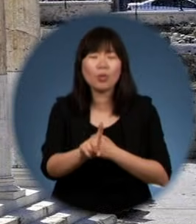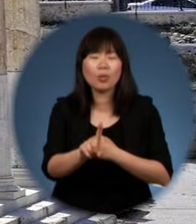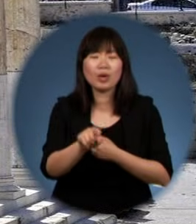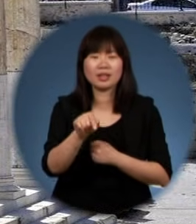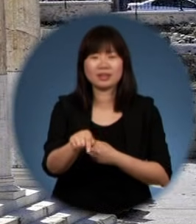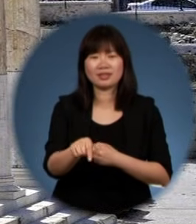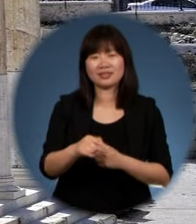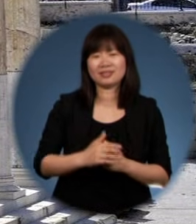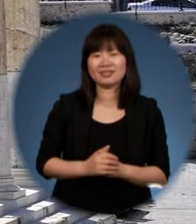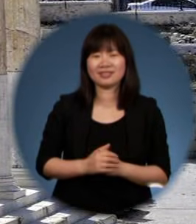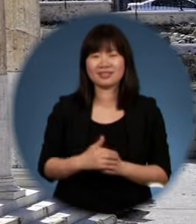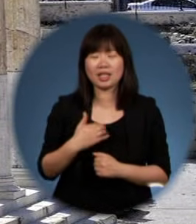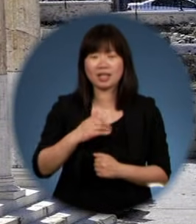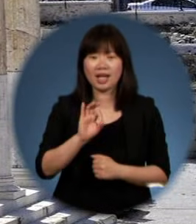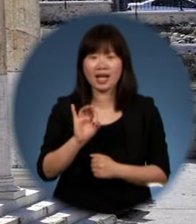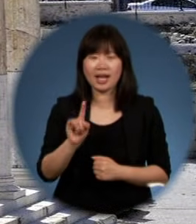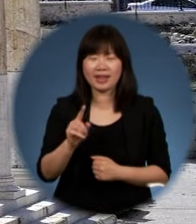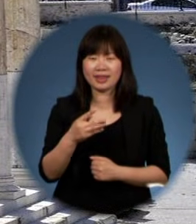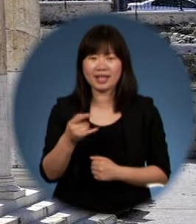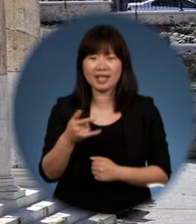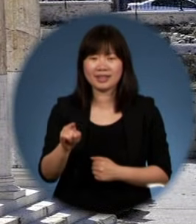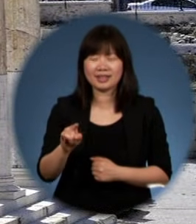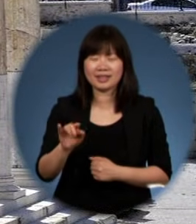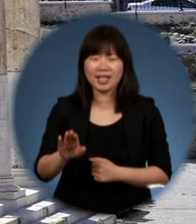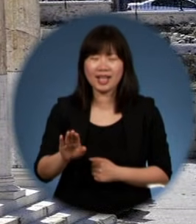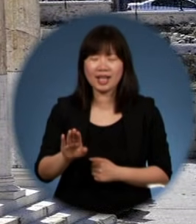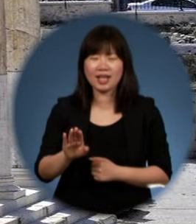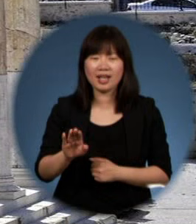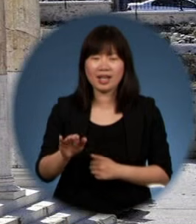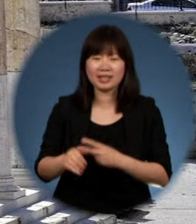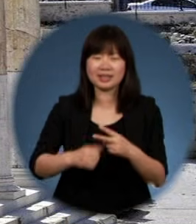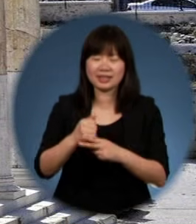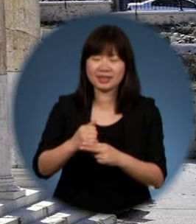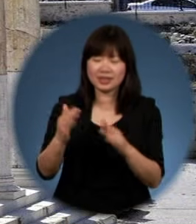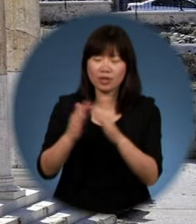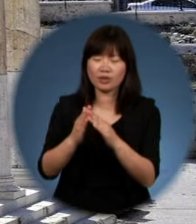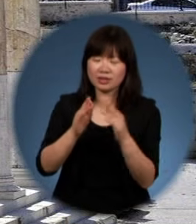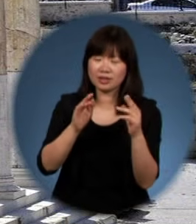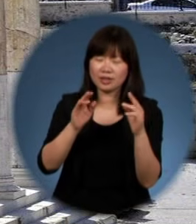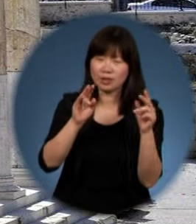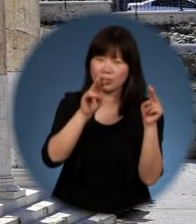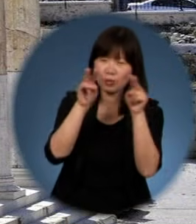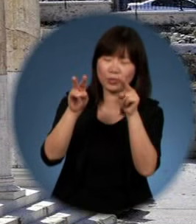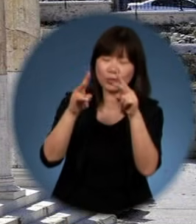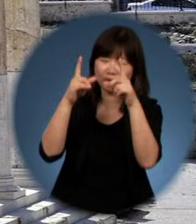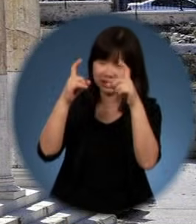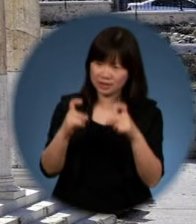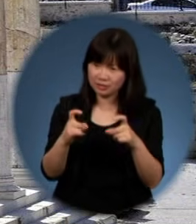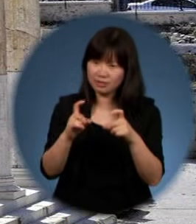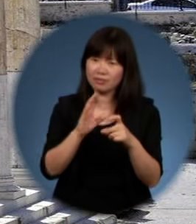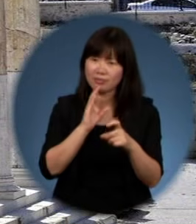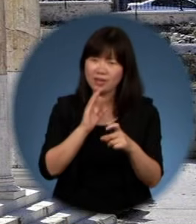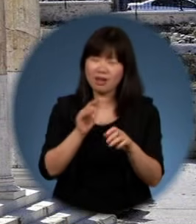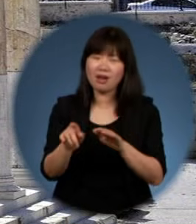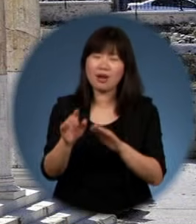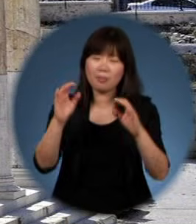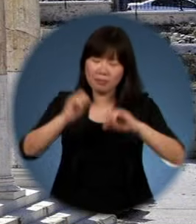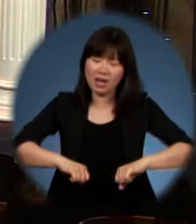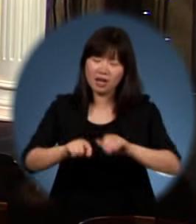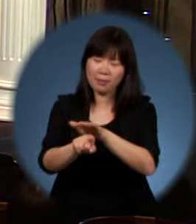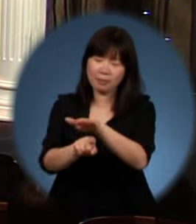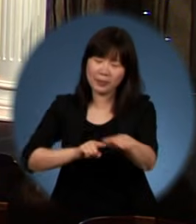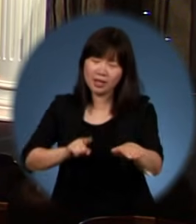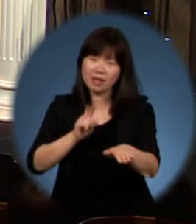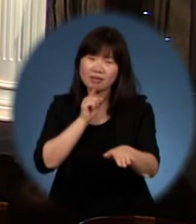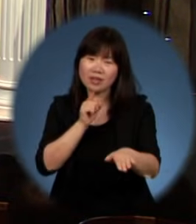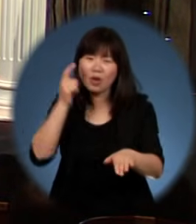제가 카페 대해서 파르테논 신전 쪽으로 보고 찍은 사진입니다 망했습니다 쇠퇴 햇죠 왜